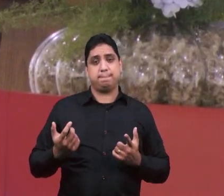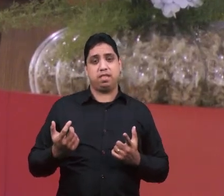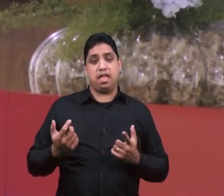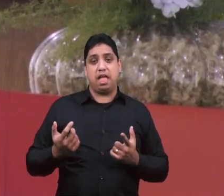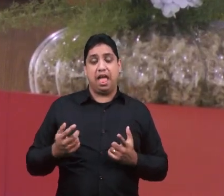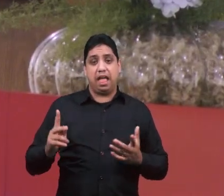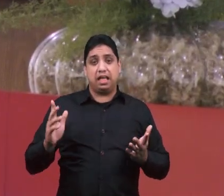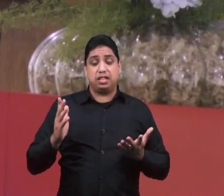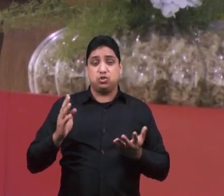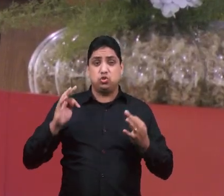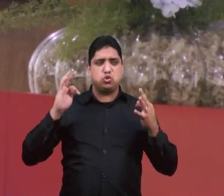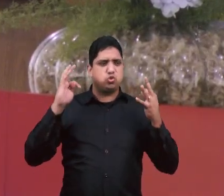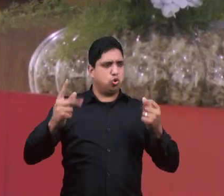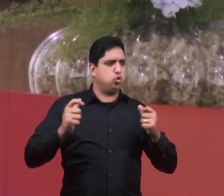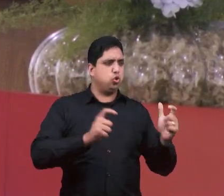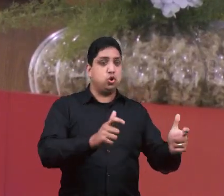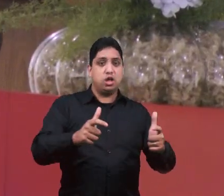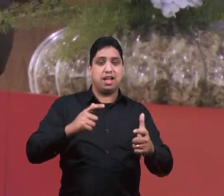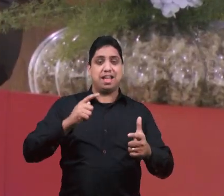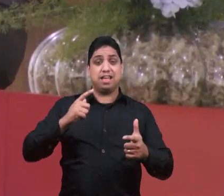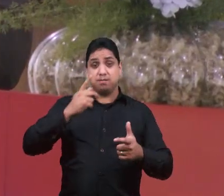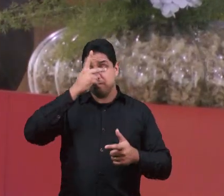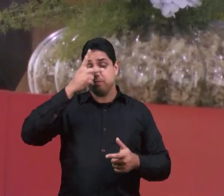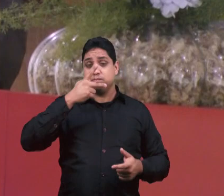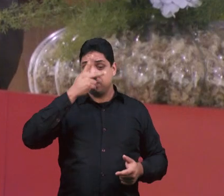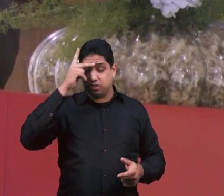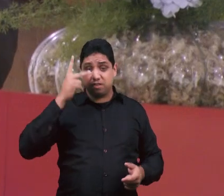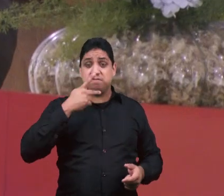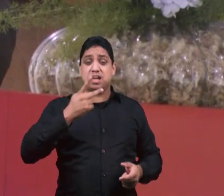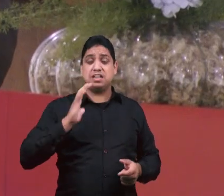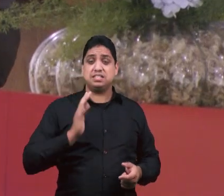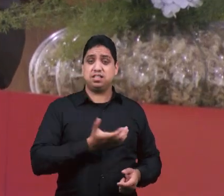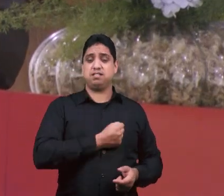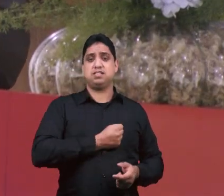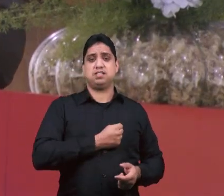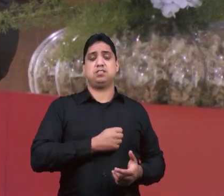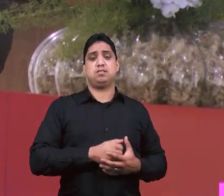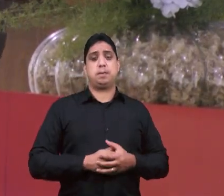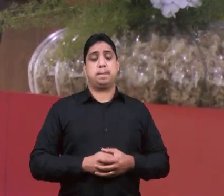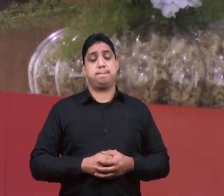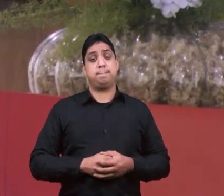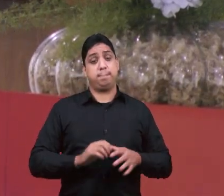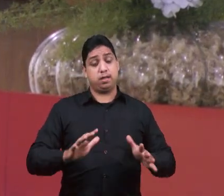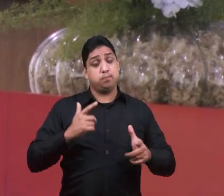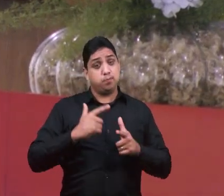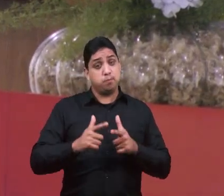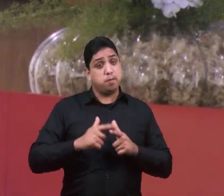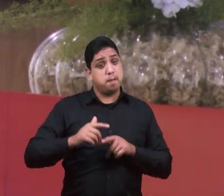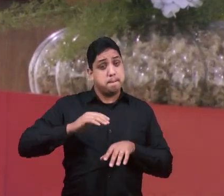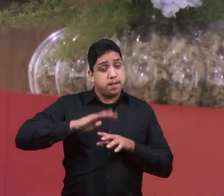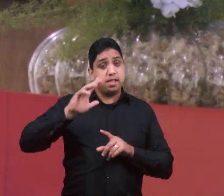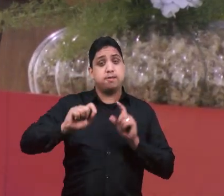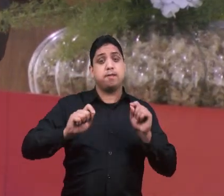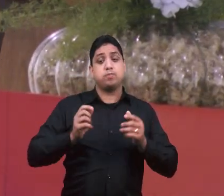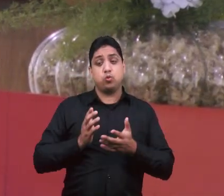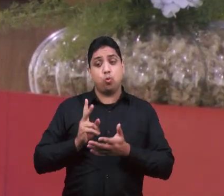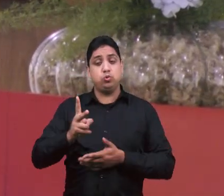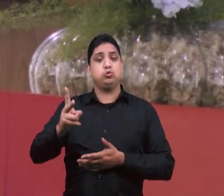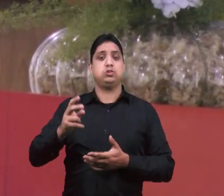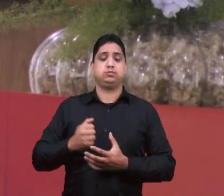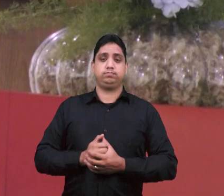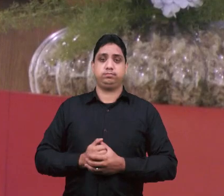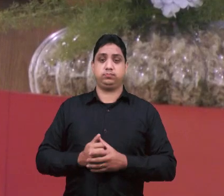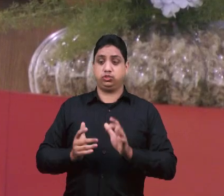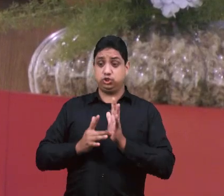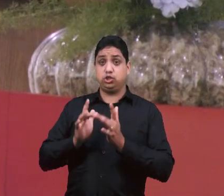parole, tout l'endroit, il y a le salut. Le problème, c'est pas ça. Le problème, c'est de continuer. Voici le chemin. Donc,